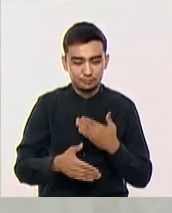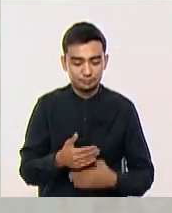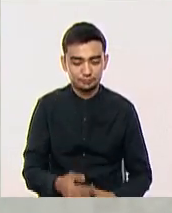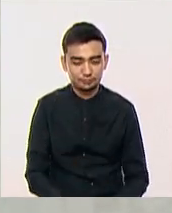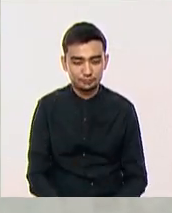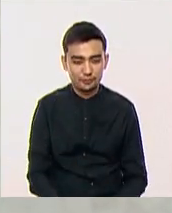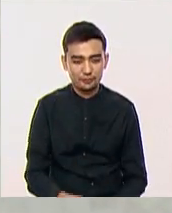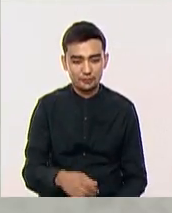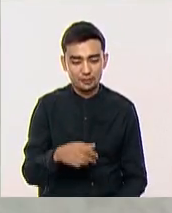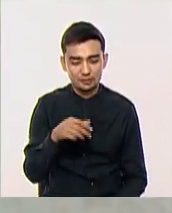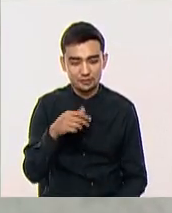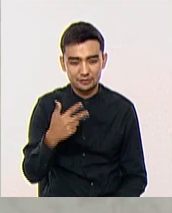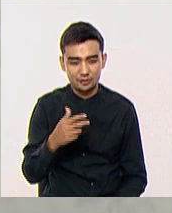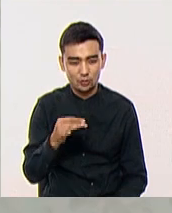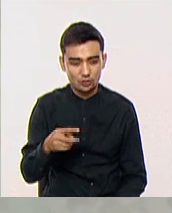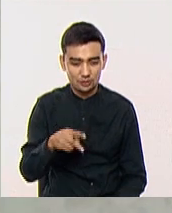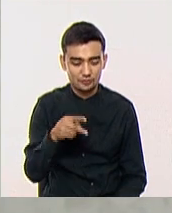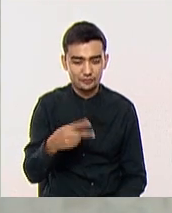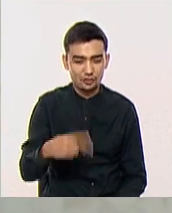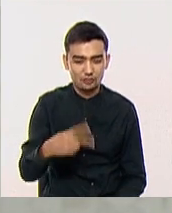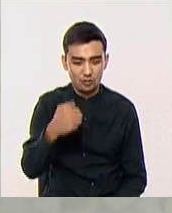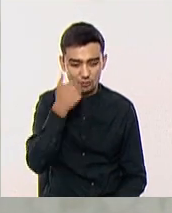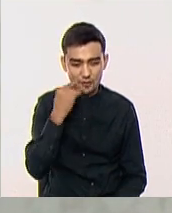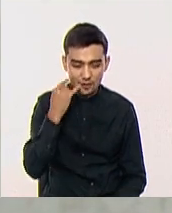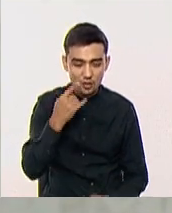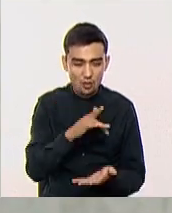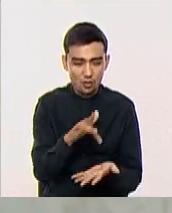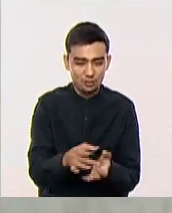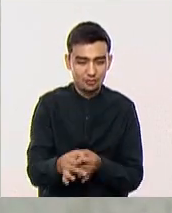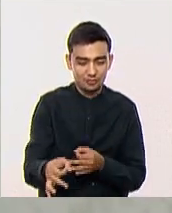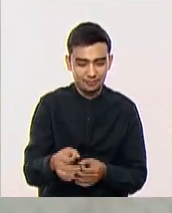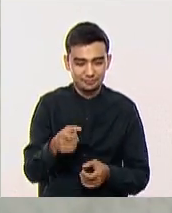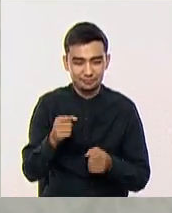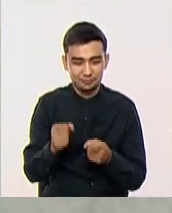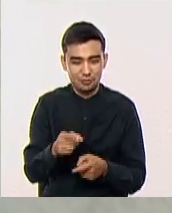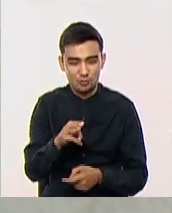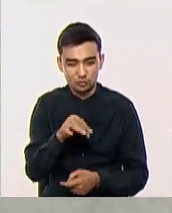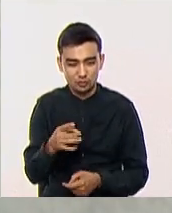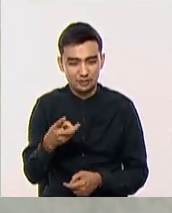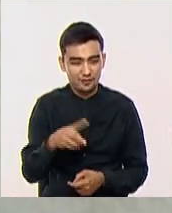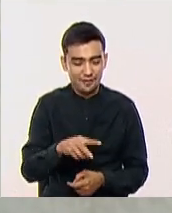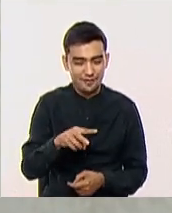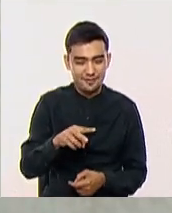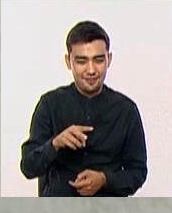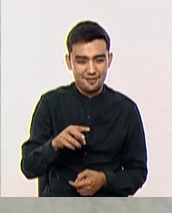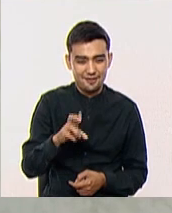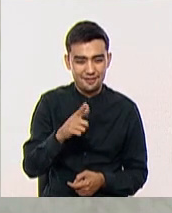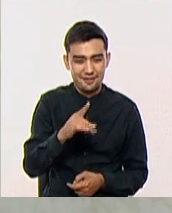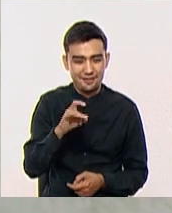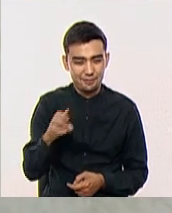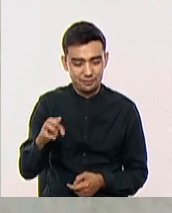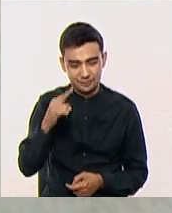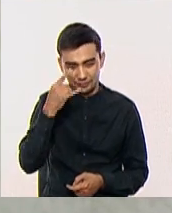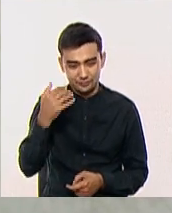30 июня 2022 года на окраине города Павлодара среди строительного мусора обнаружены два герба Республики Казахстан. На